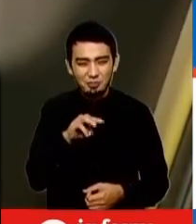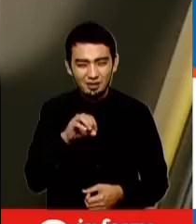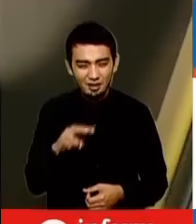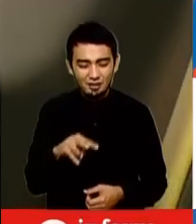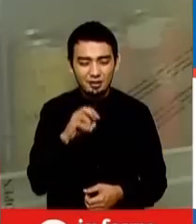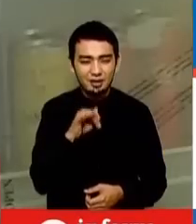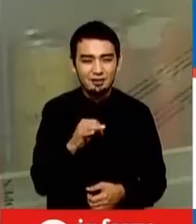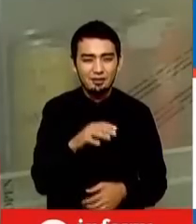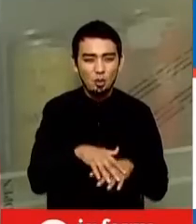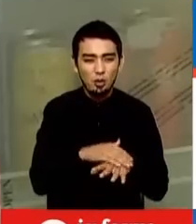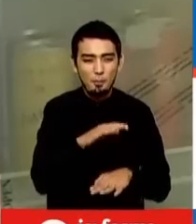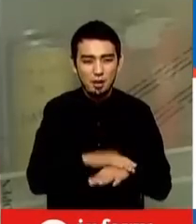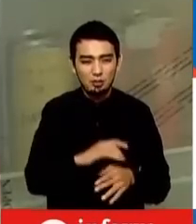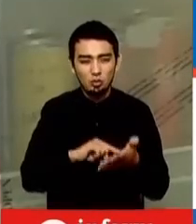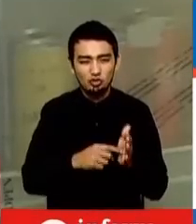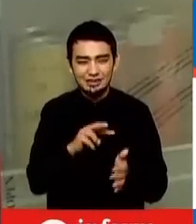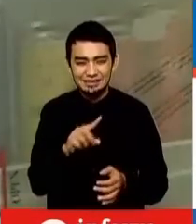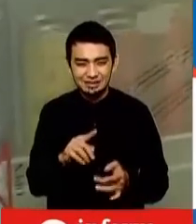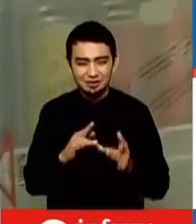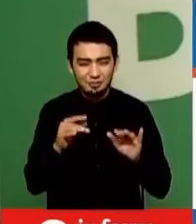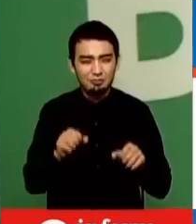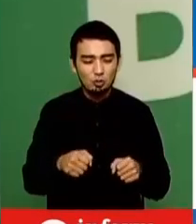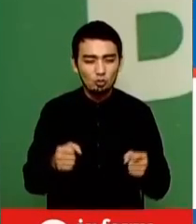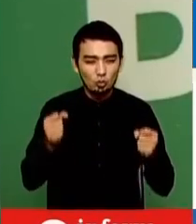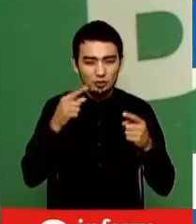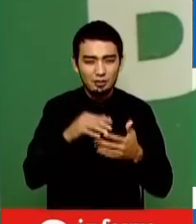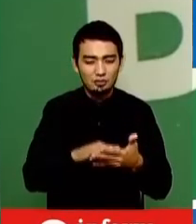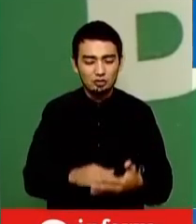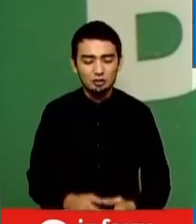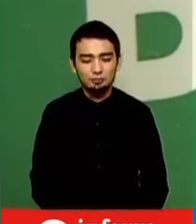сайте halykbank.kz. Дамир Анитов, Думан Сулейменов, Информбюро.